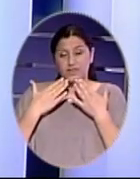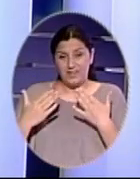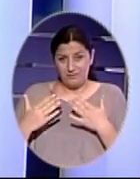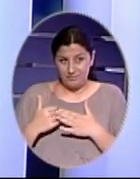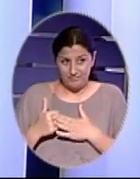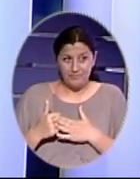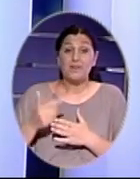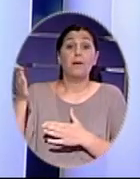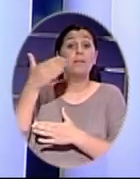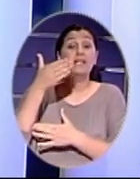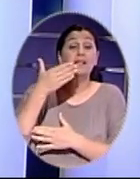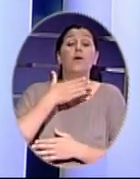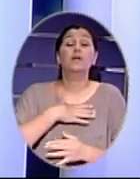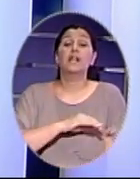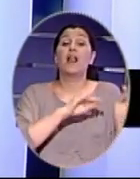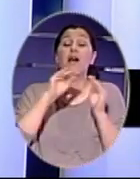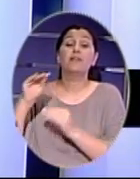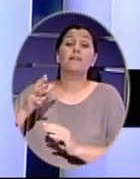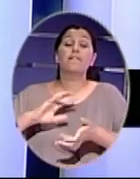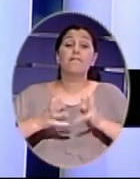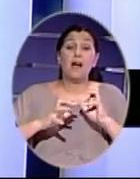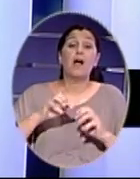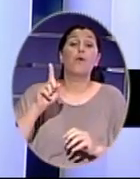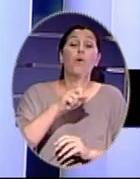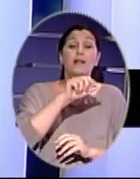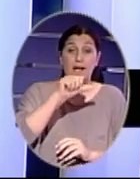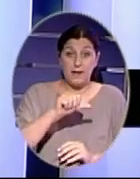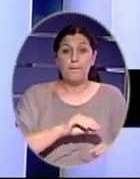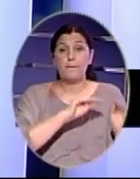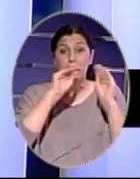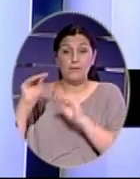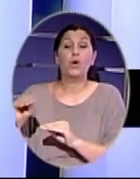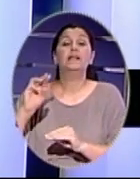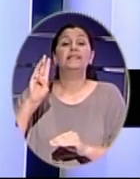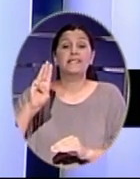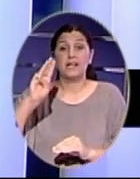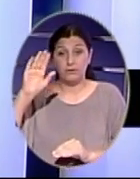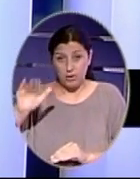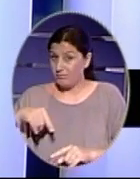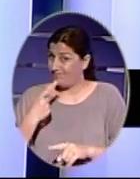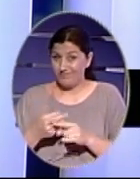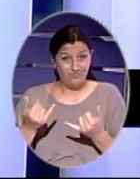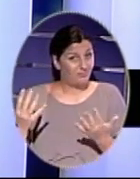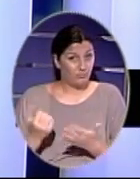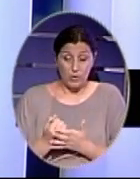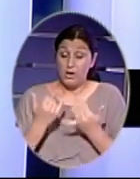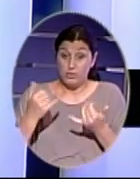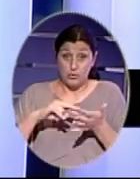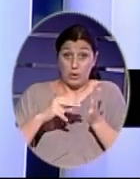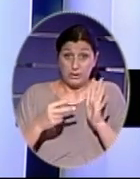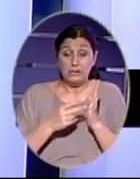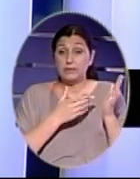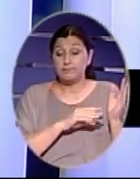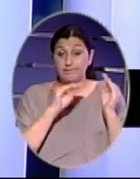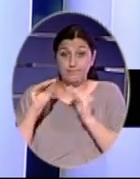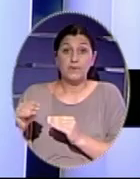המדינה מנסה להעביר את תושבי הכפר הלא מוכר וואדי אל נעם לסגב שלום, עד כה ללא הצלחה. עכשיו עם התוכנית להסדרת הבדואים בנגב, נראה